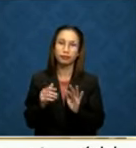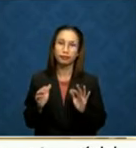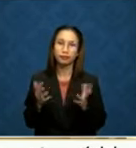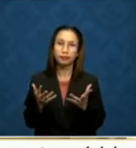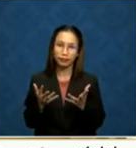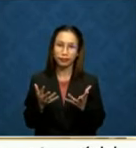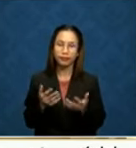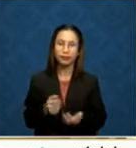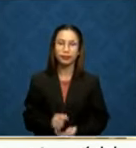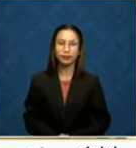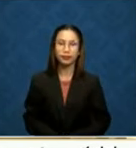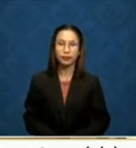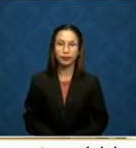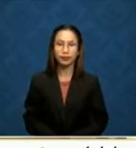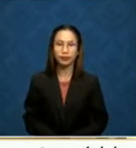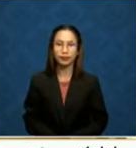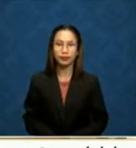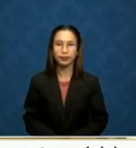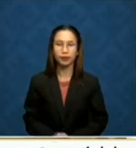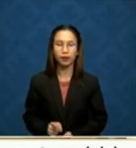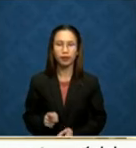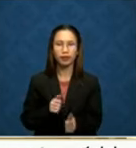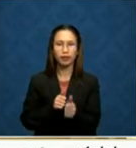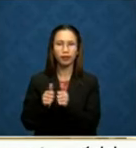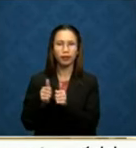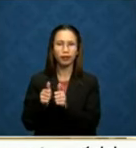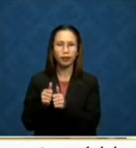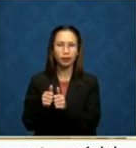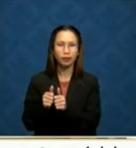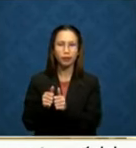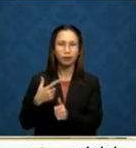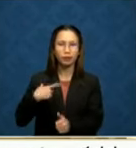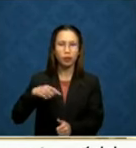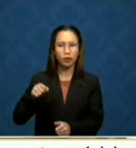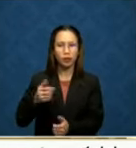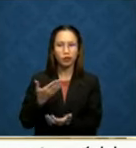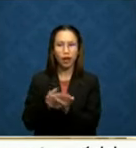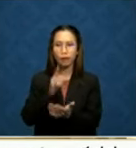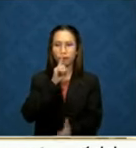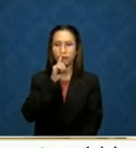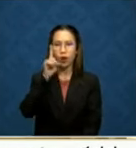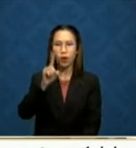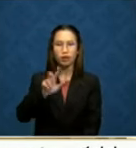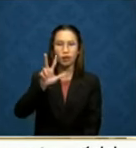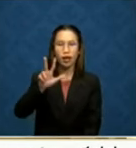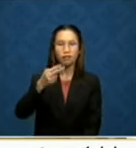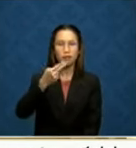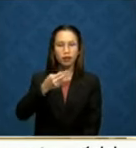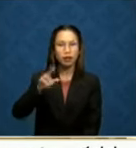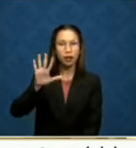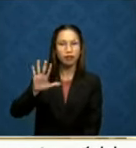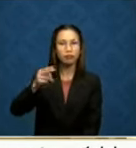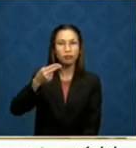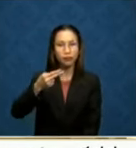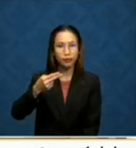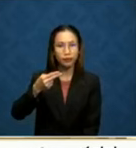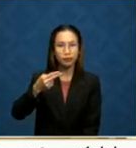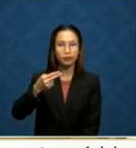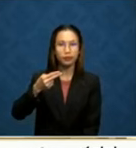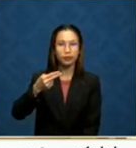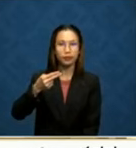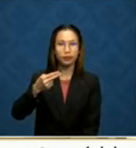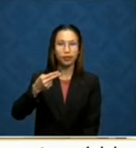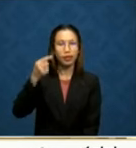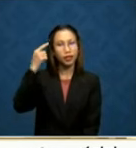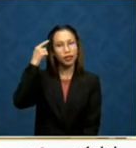ที่จะไปสู้คดีบางครั้งยอดฟ้องมา 30, 50,000 พอจะมี